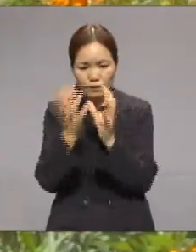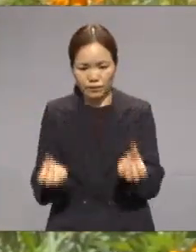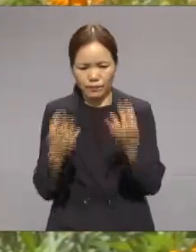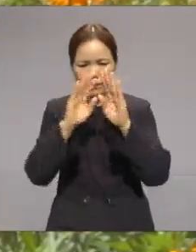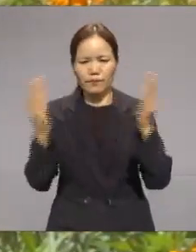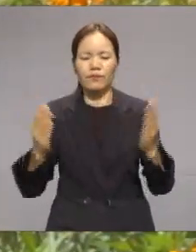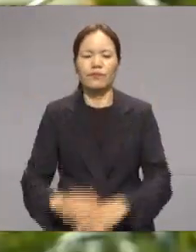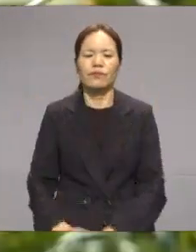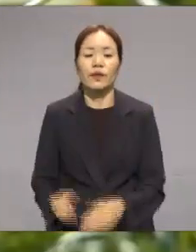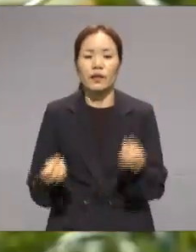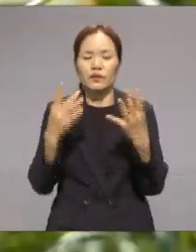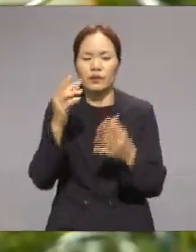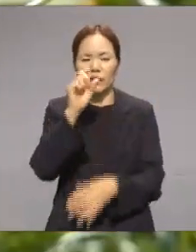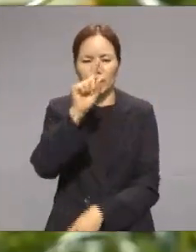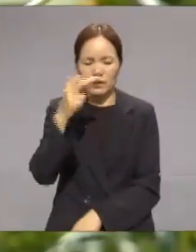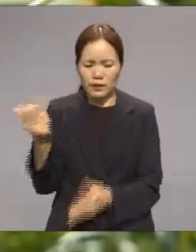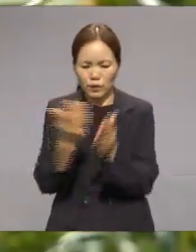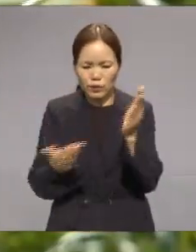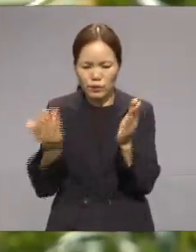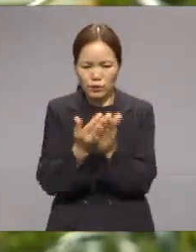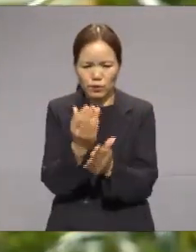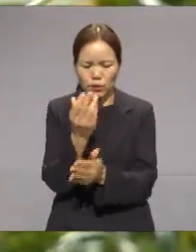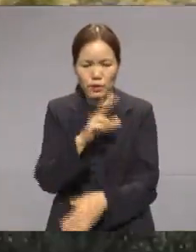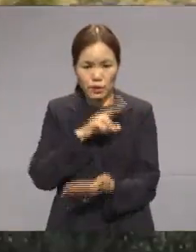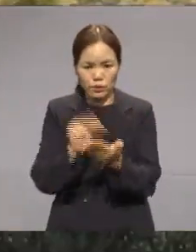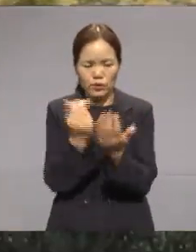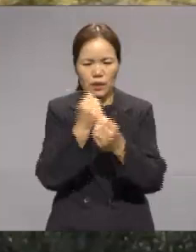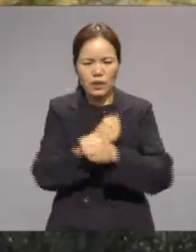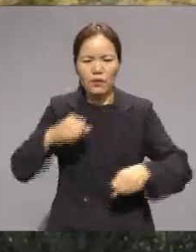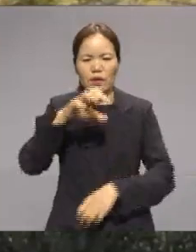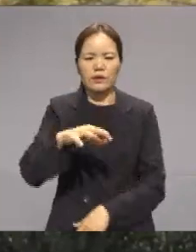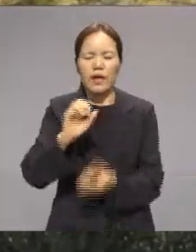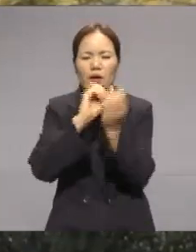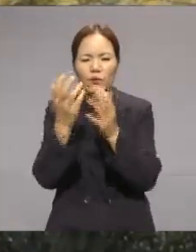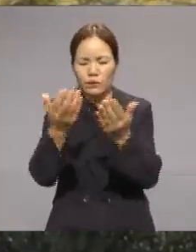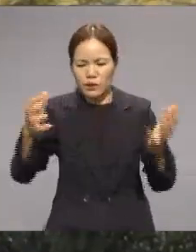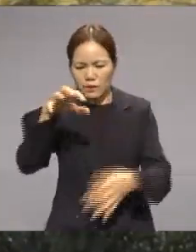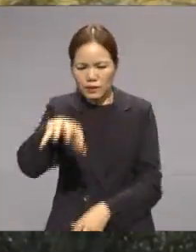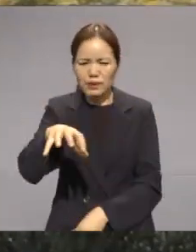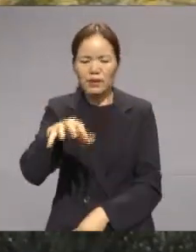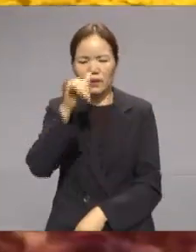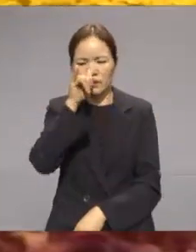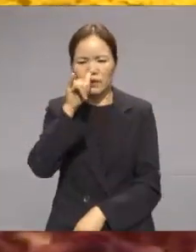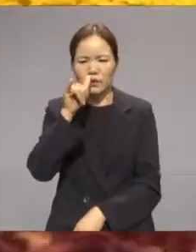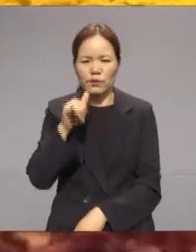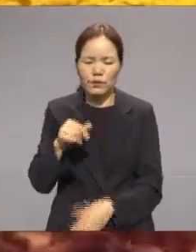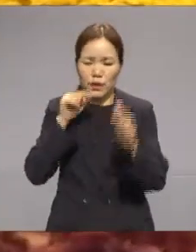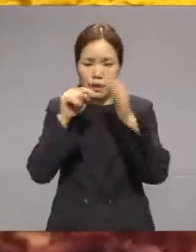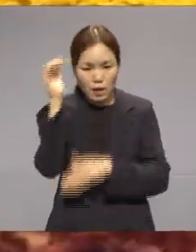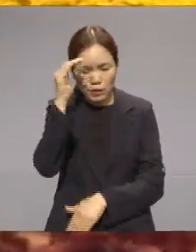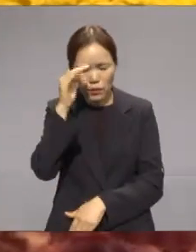밝혔습니다. 축제는 일산 호수공원 주제 광장 일원과 고향 꽃 전시관 앞 야외 구역에서 진행되고